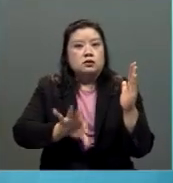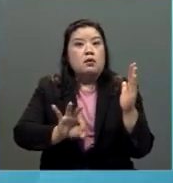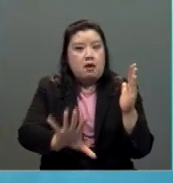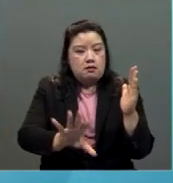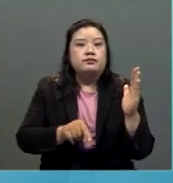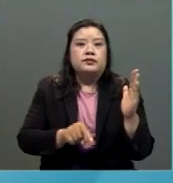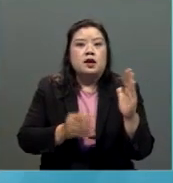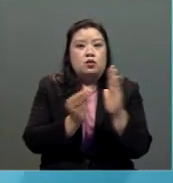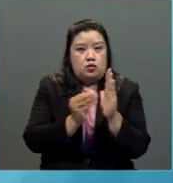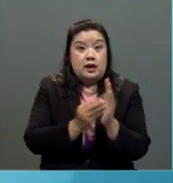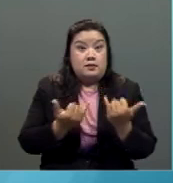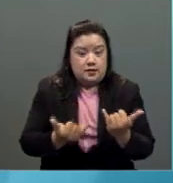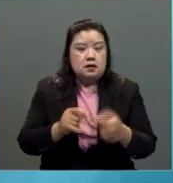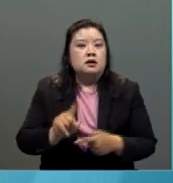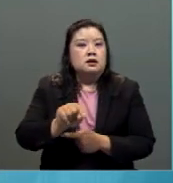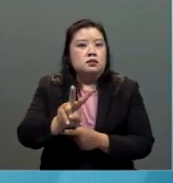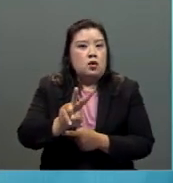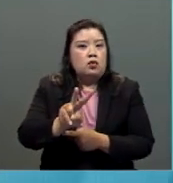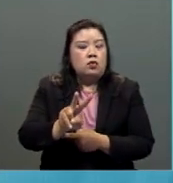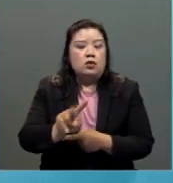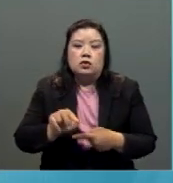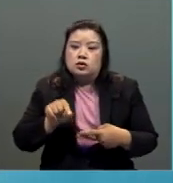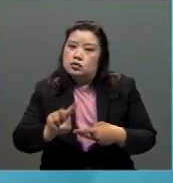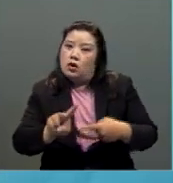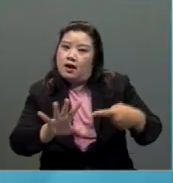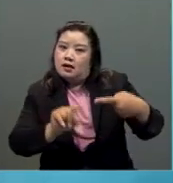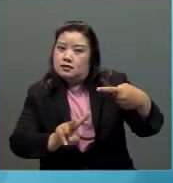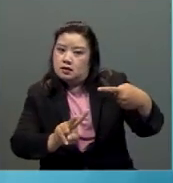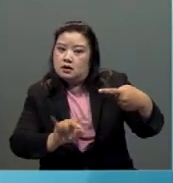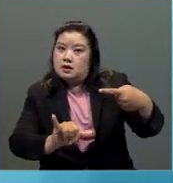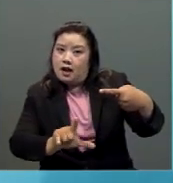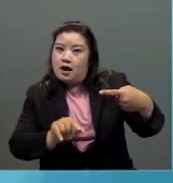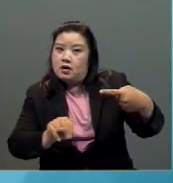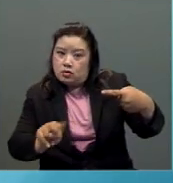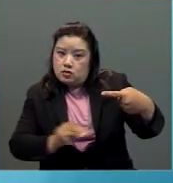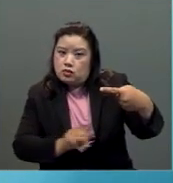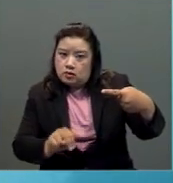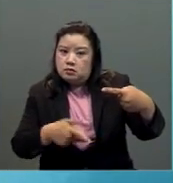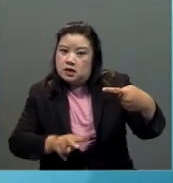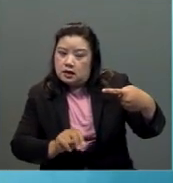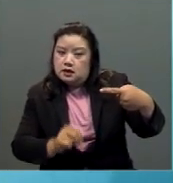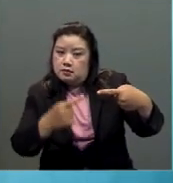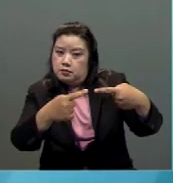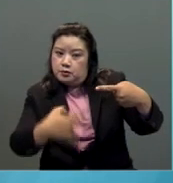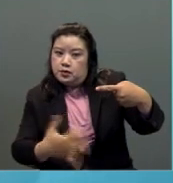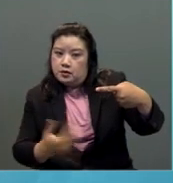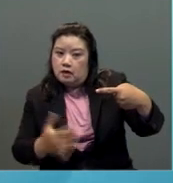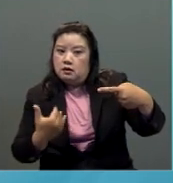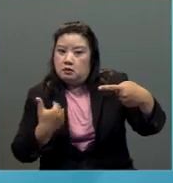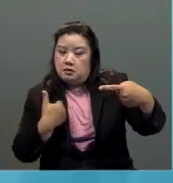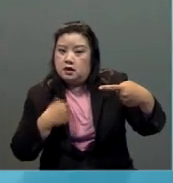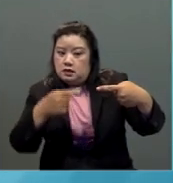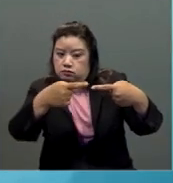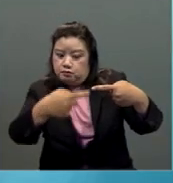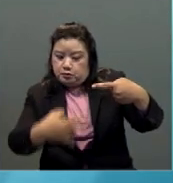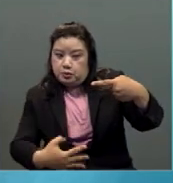นะครับกรุงเทพมหานครนี่ 22.25 นะครับยะลานนทบุรีปัตตานีอันนี้เป็นท็อป5แล้วทั้งหมดเป็นท็อป